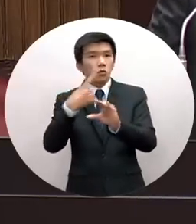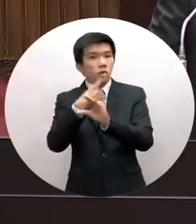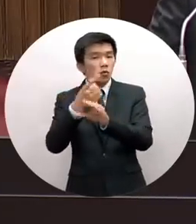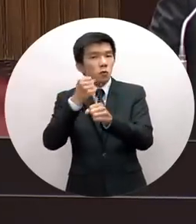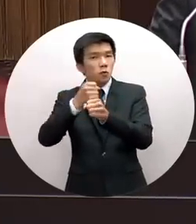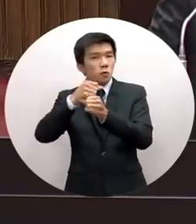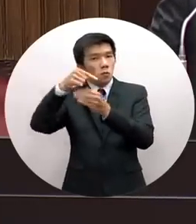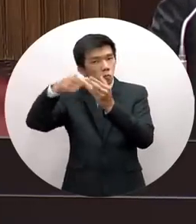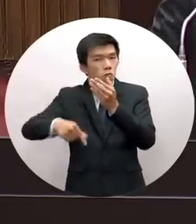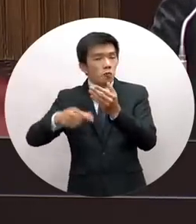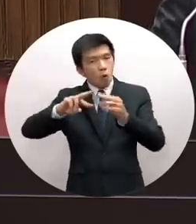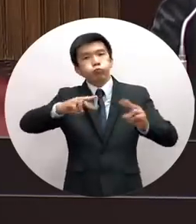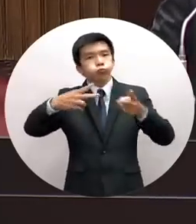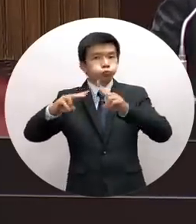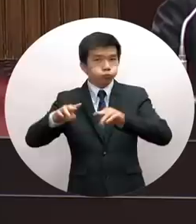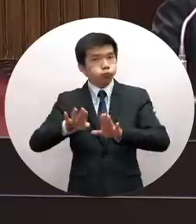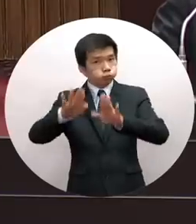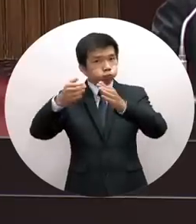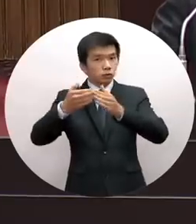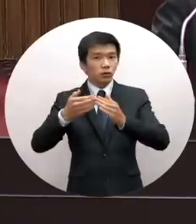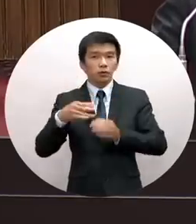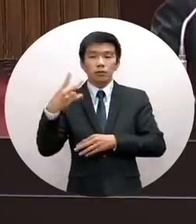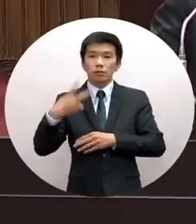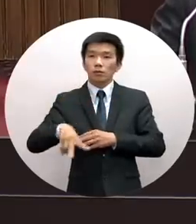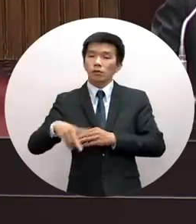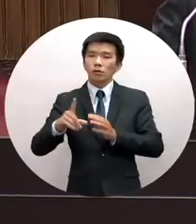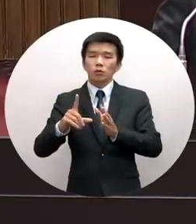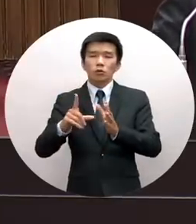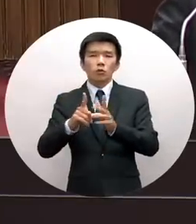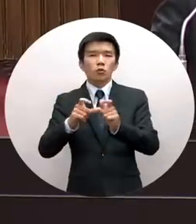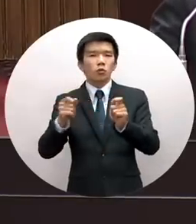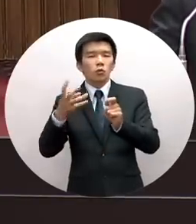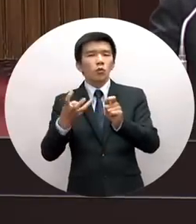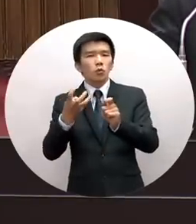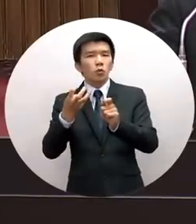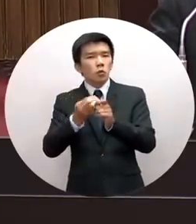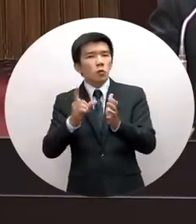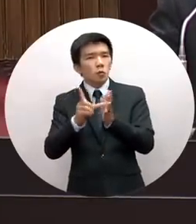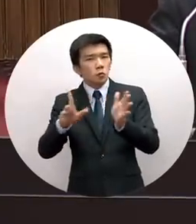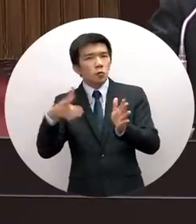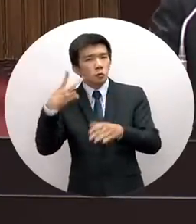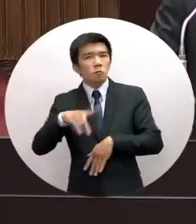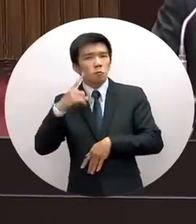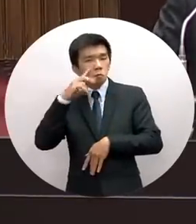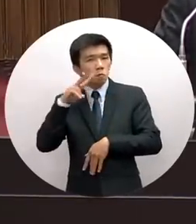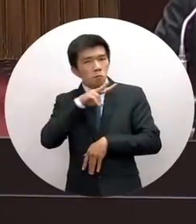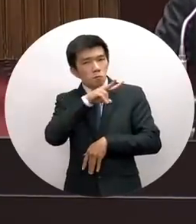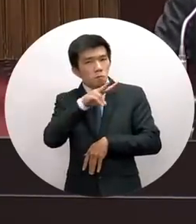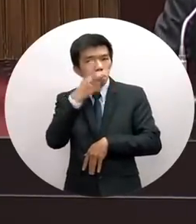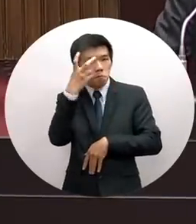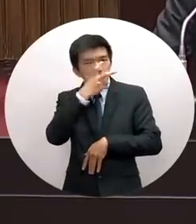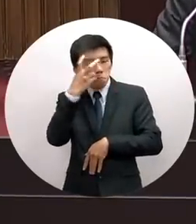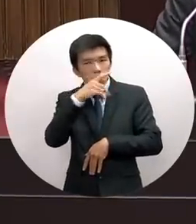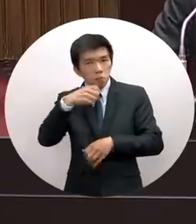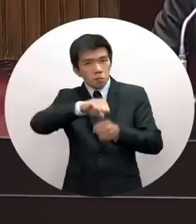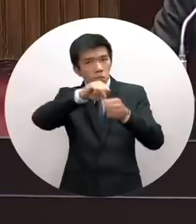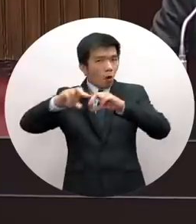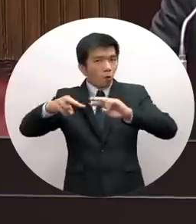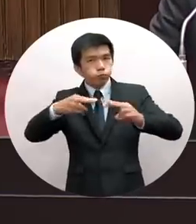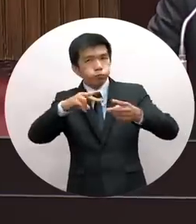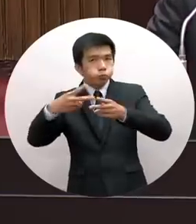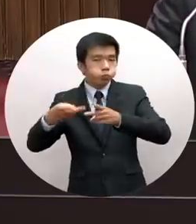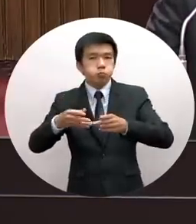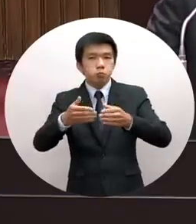作需要更新，和它经过长时间后，我们有哪些地要加强，都应